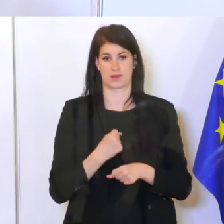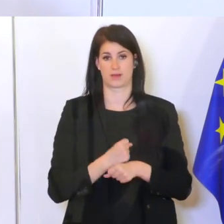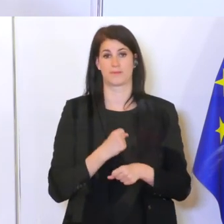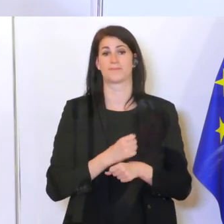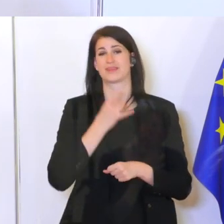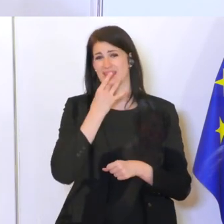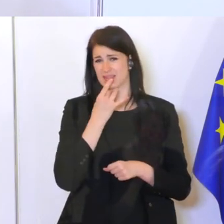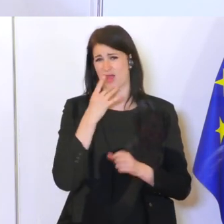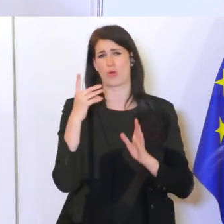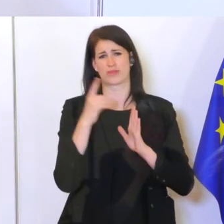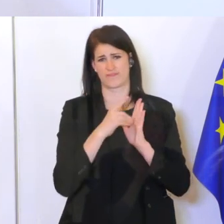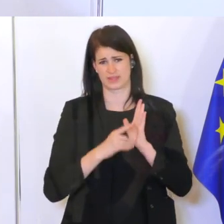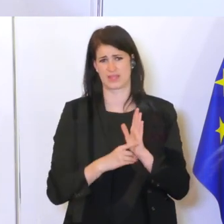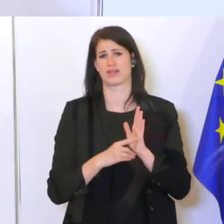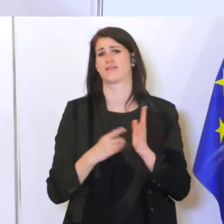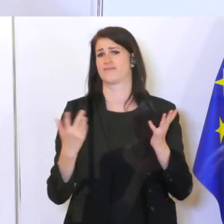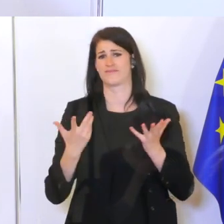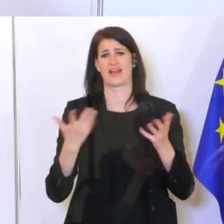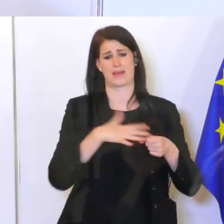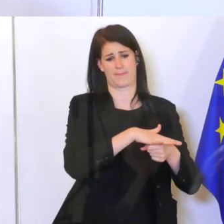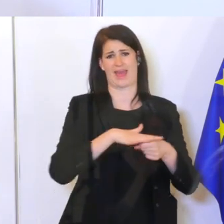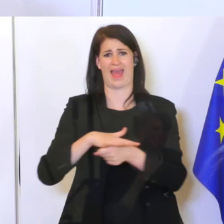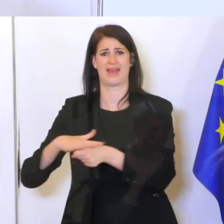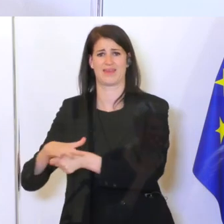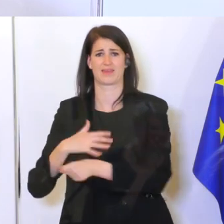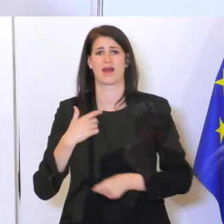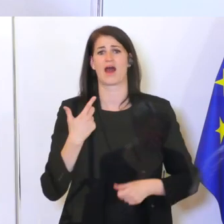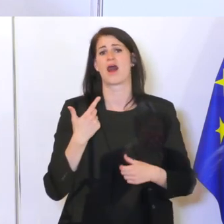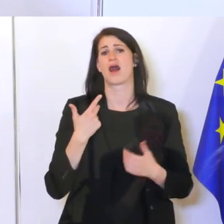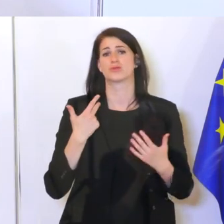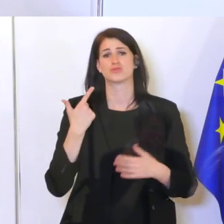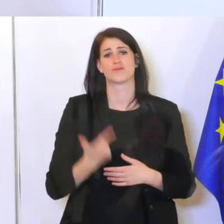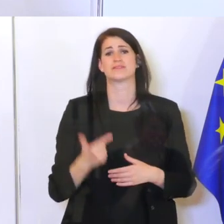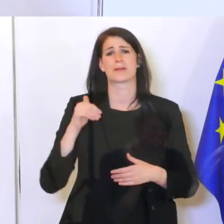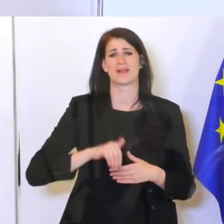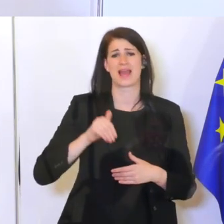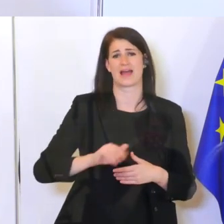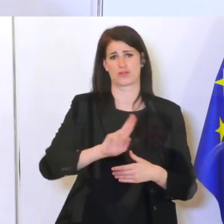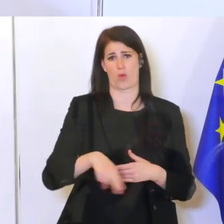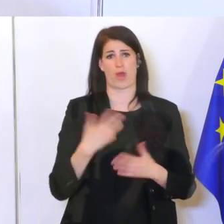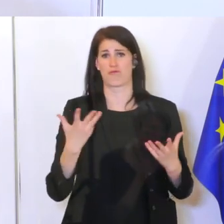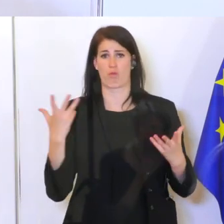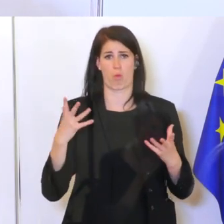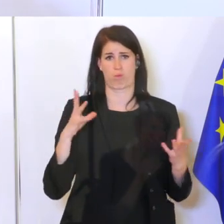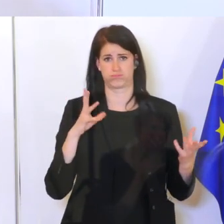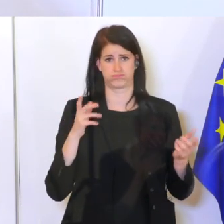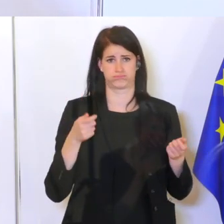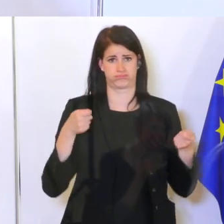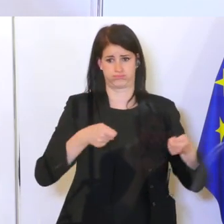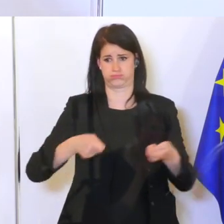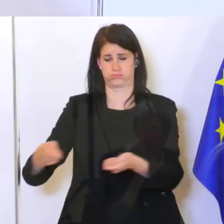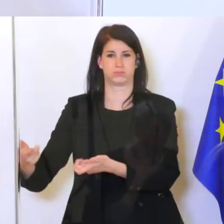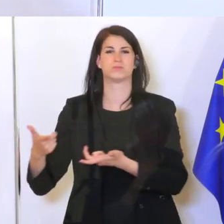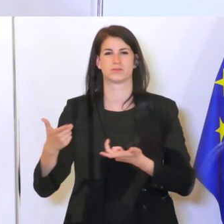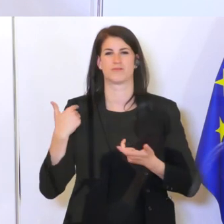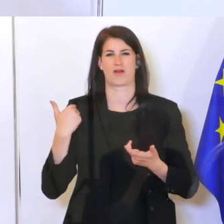über welche Rubriken sich diese 28 Milliarden Euro verteilen. Das war ein Punkt, wo sich manche Experten nicht ganz einig waren. Da sind wir gerne bereit,